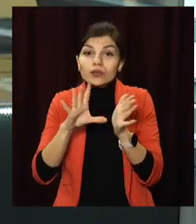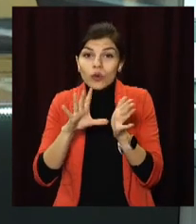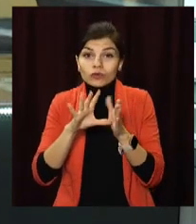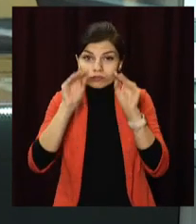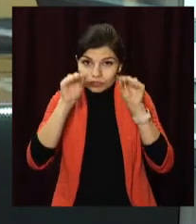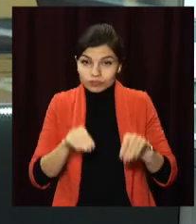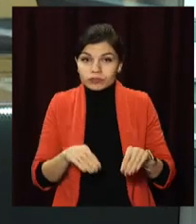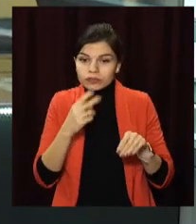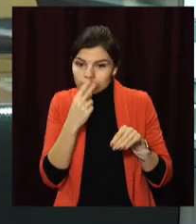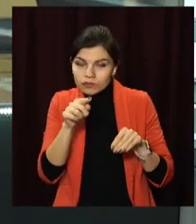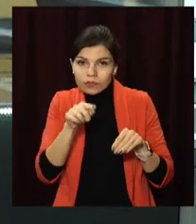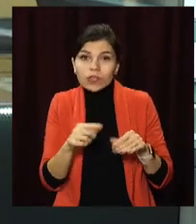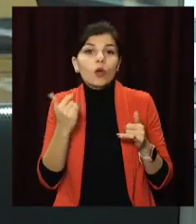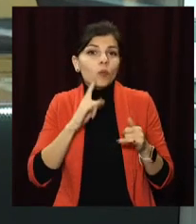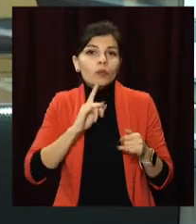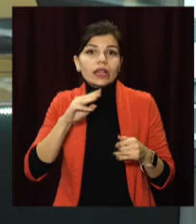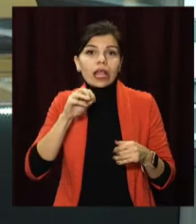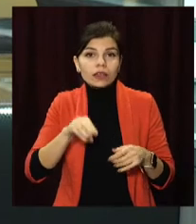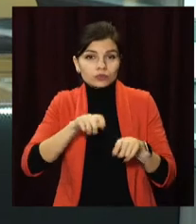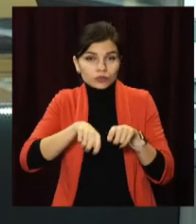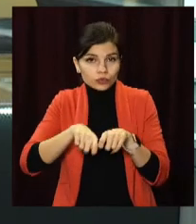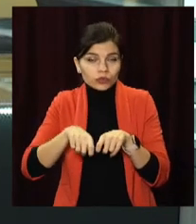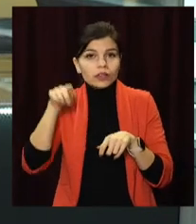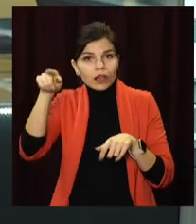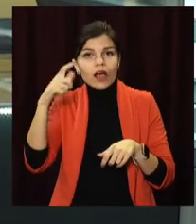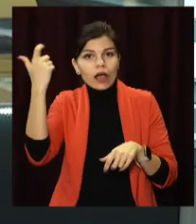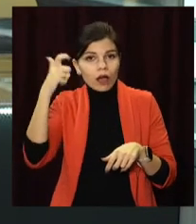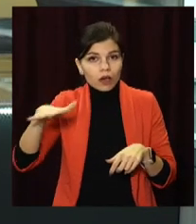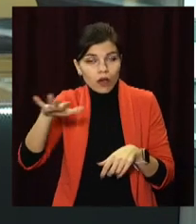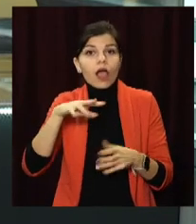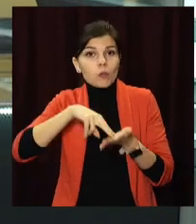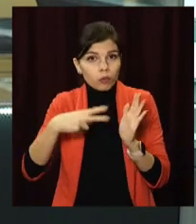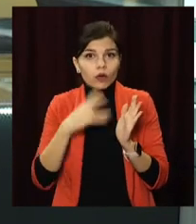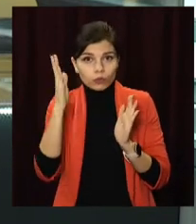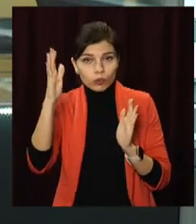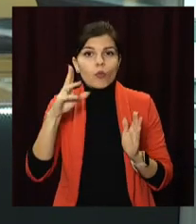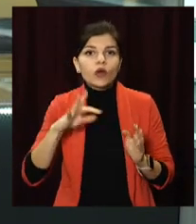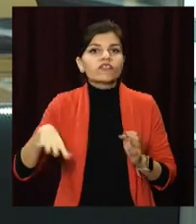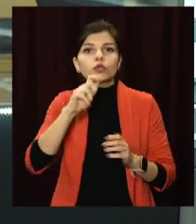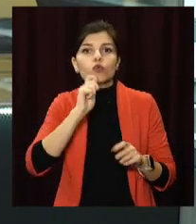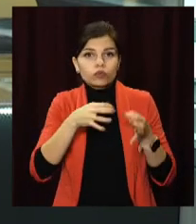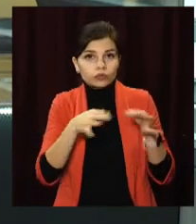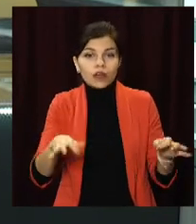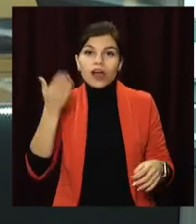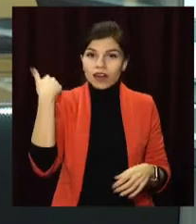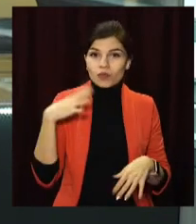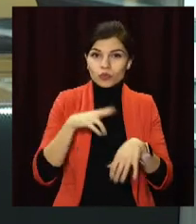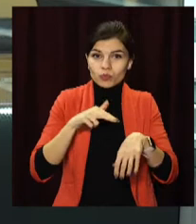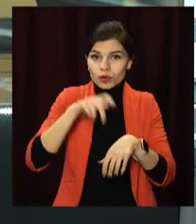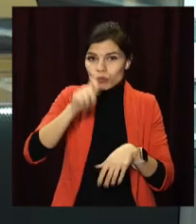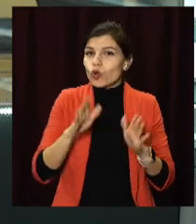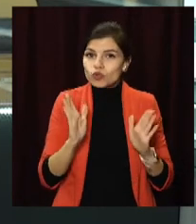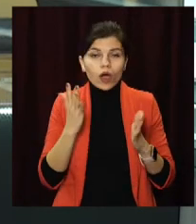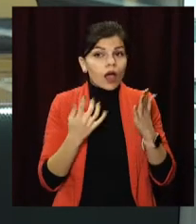Поки система працює в тестовому режимі на Харківщині. У планах запустити її по всій Україні. Раніше копи могли гальмувати євробляхерів тільки